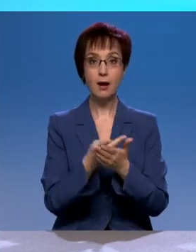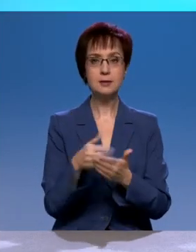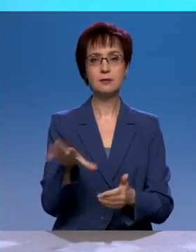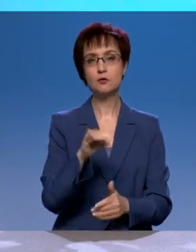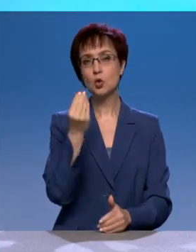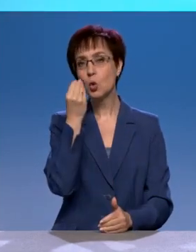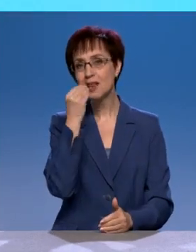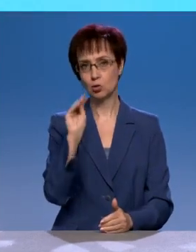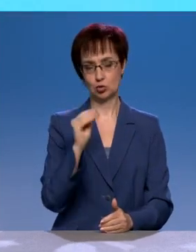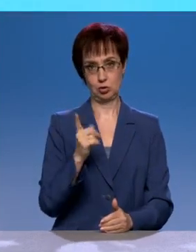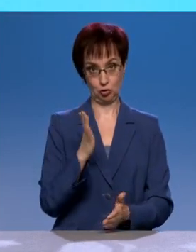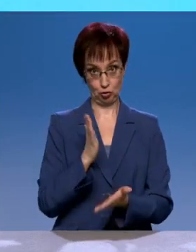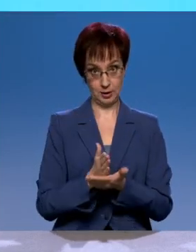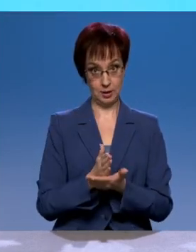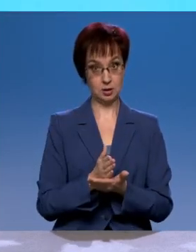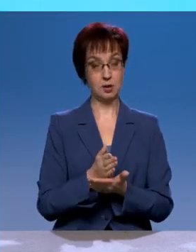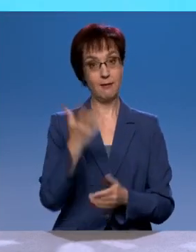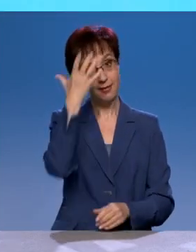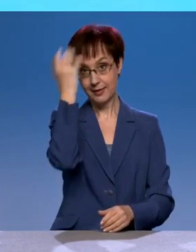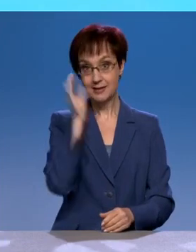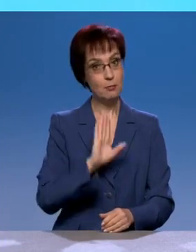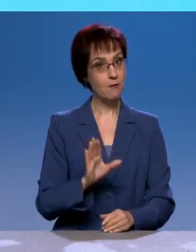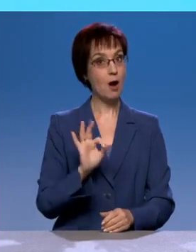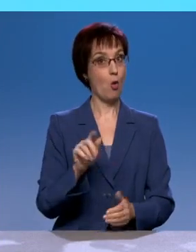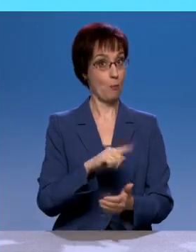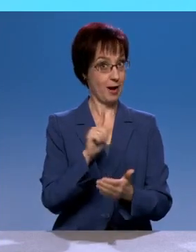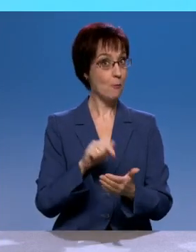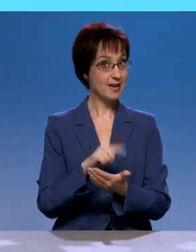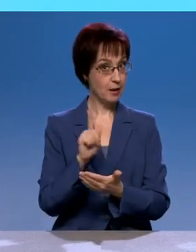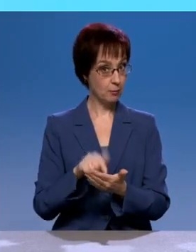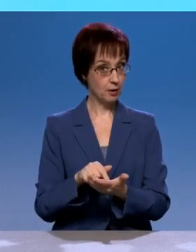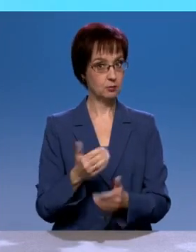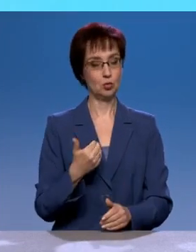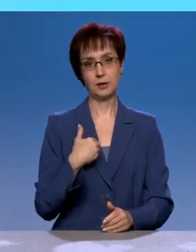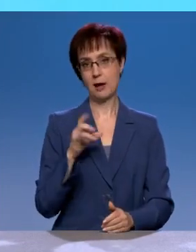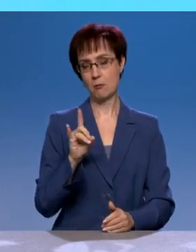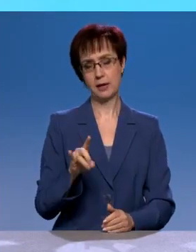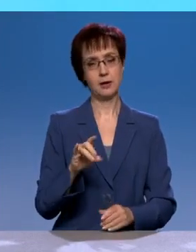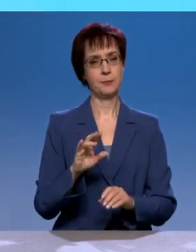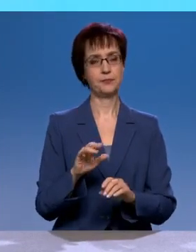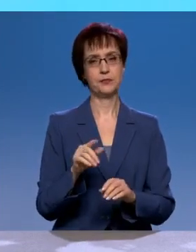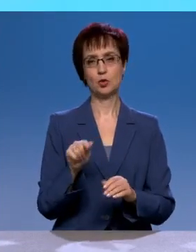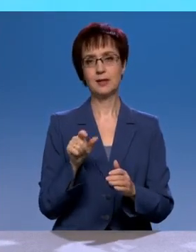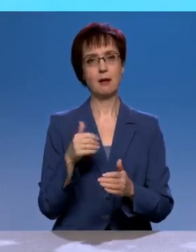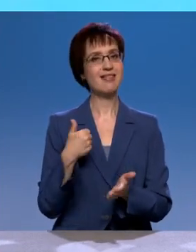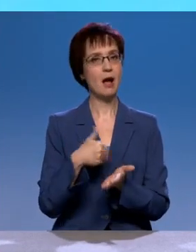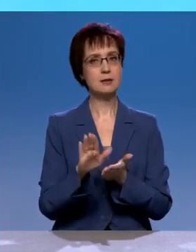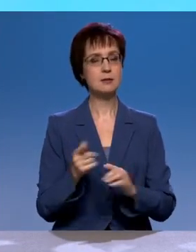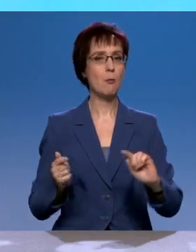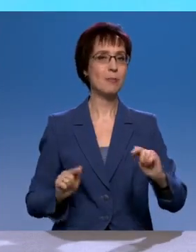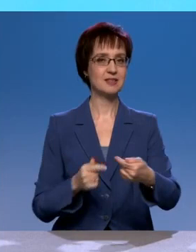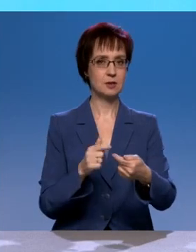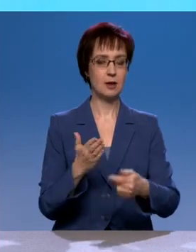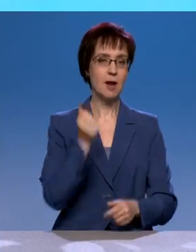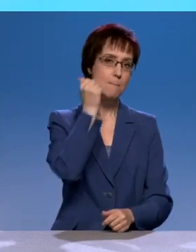проблемах. Ну, я бы, во-первых, все-таки ушел бы от противопоставления Москвы и региона, потому что Москва – наша столица, Москва